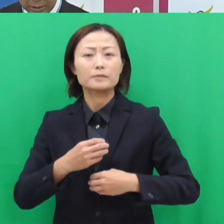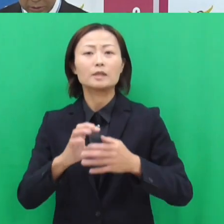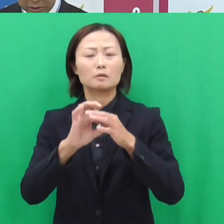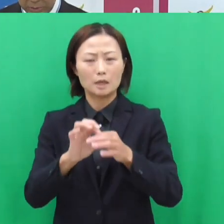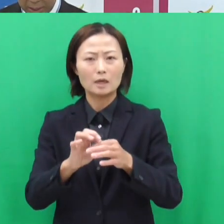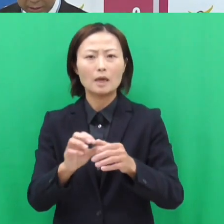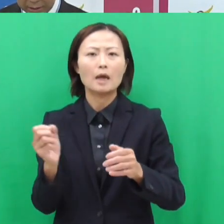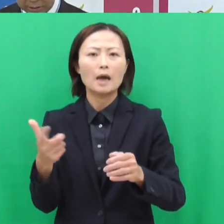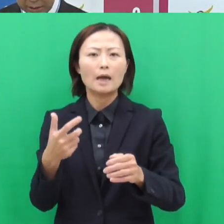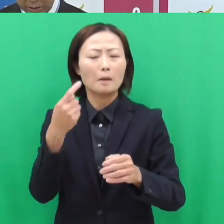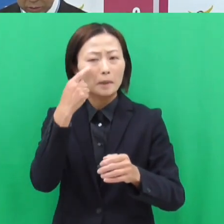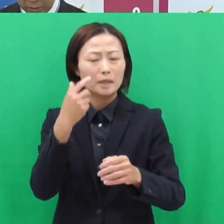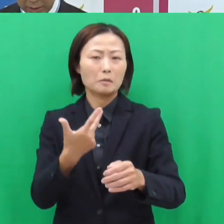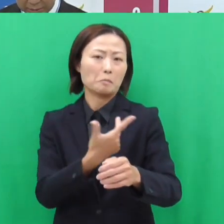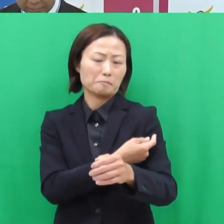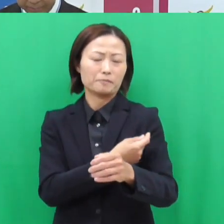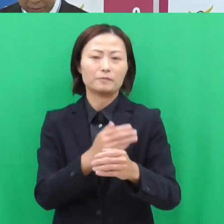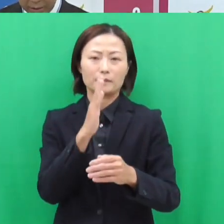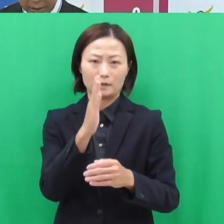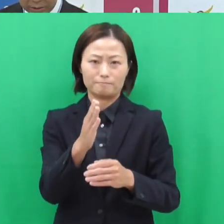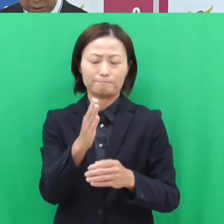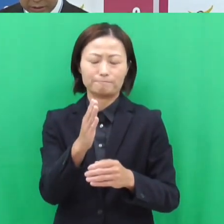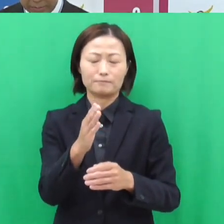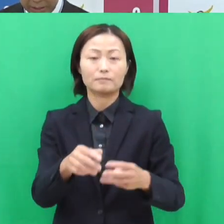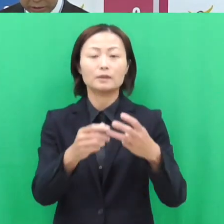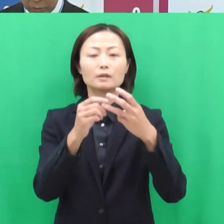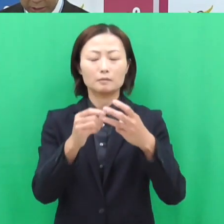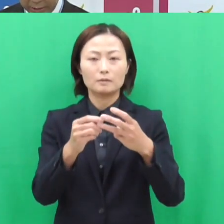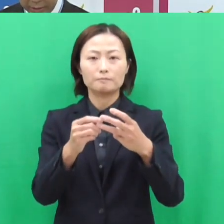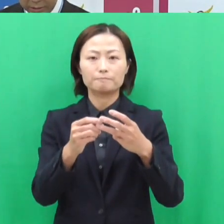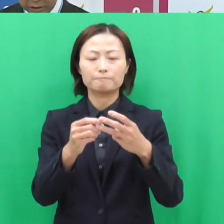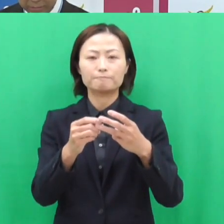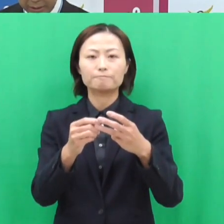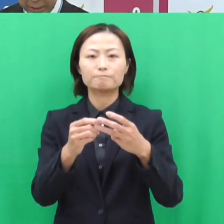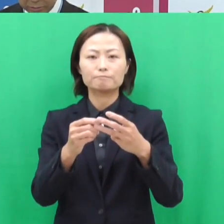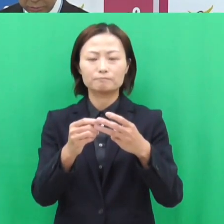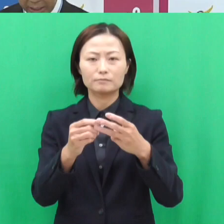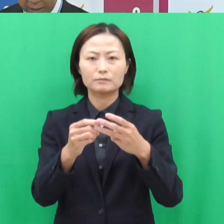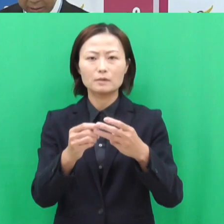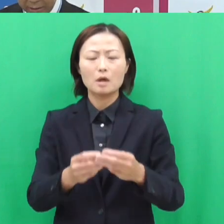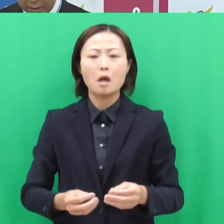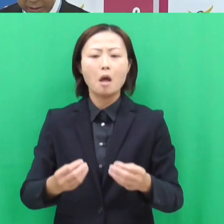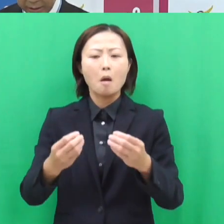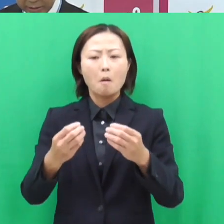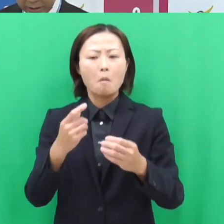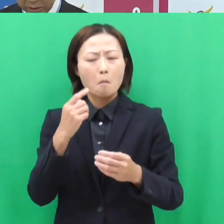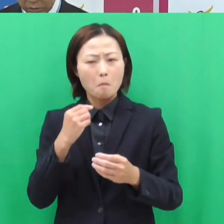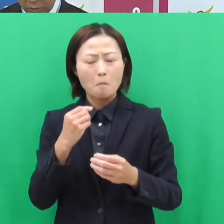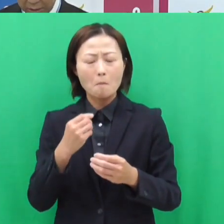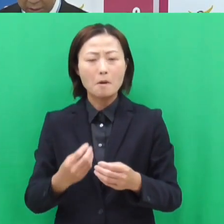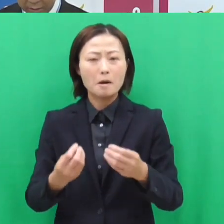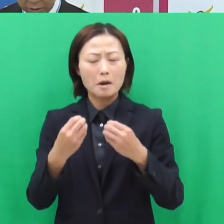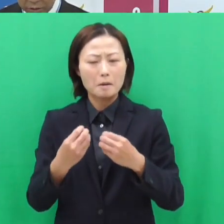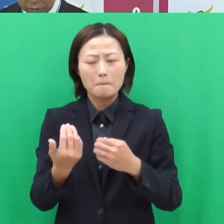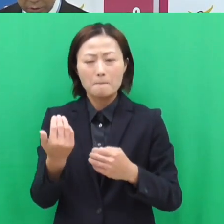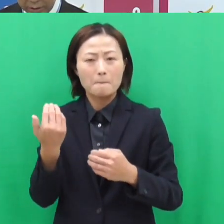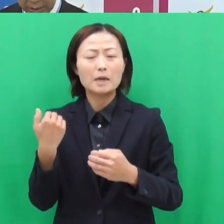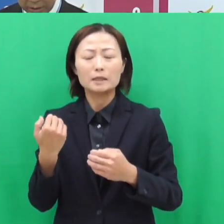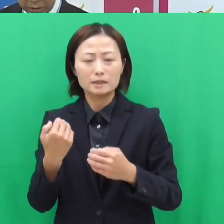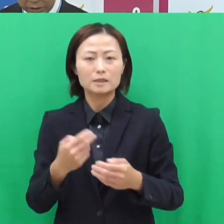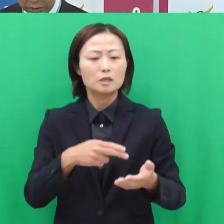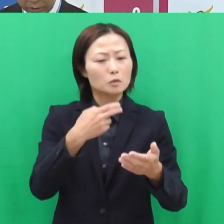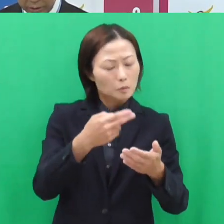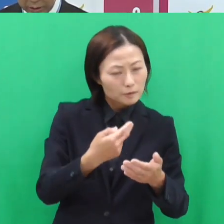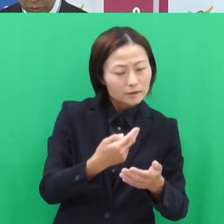3つ目は感染への備えです感染した場合に備えて市街薬や検査キットのほか